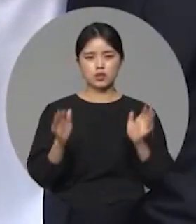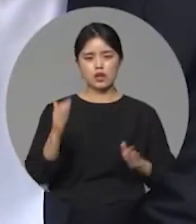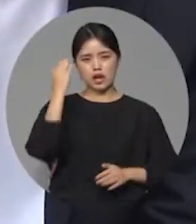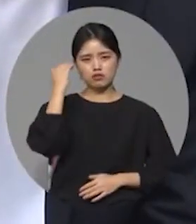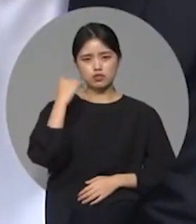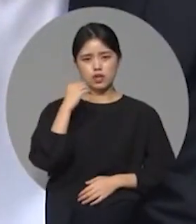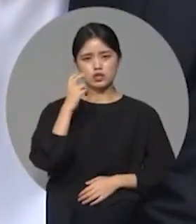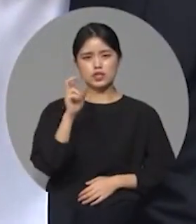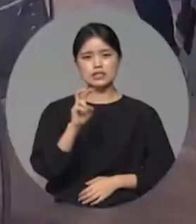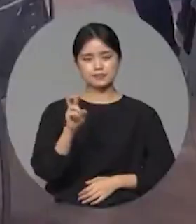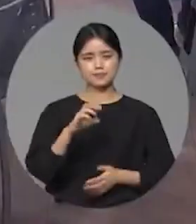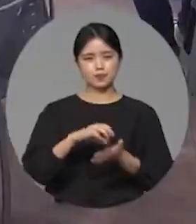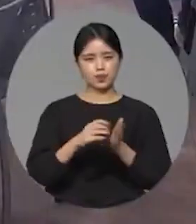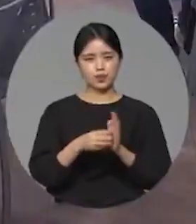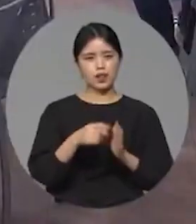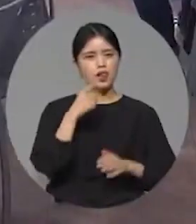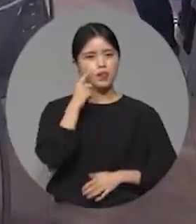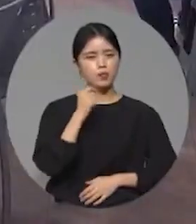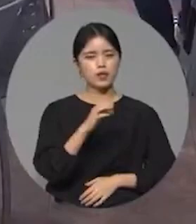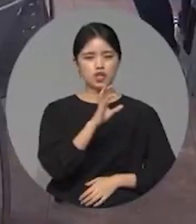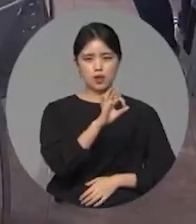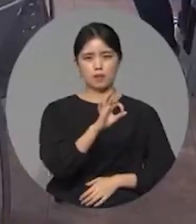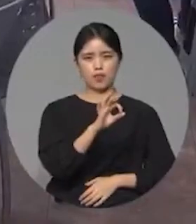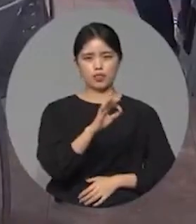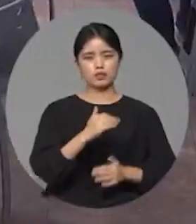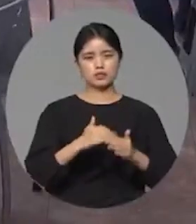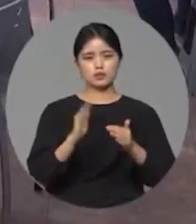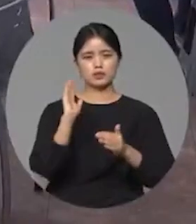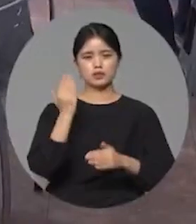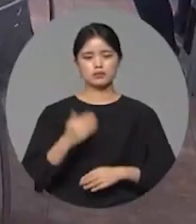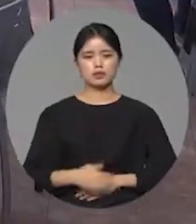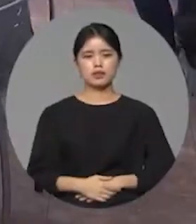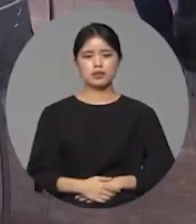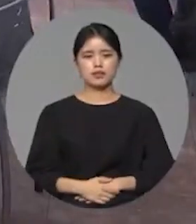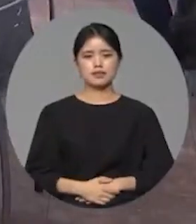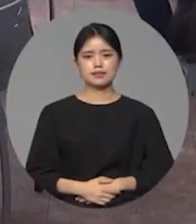20차례, 일본에서 10차례가 진행됐습니다. MBC 뉴스 이종유입니다.